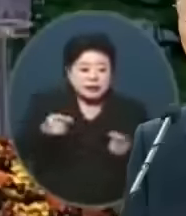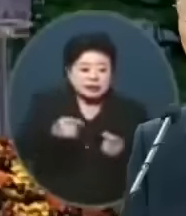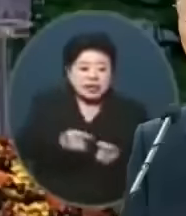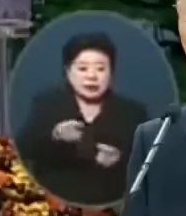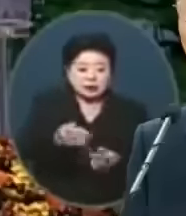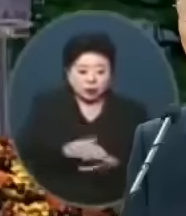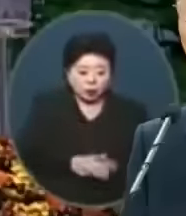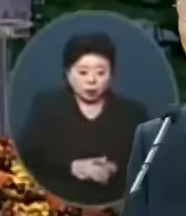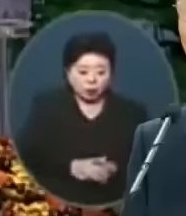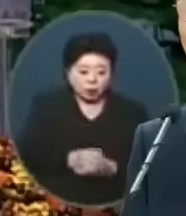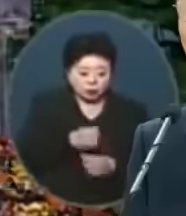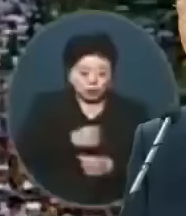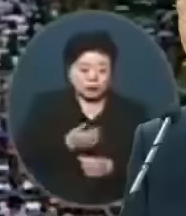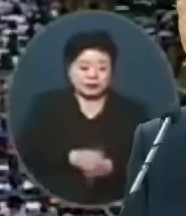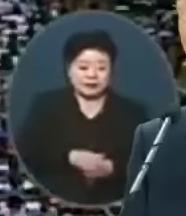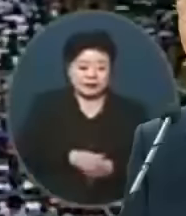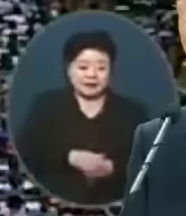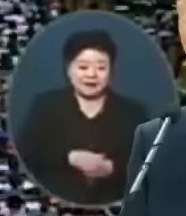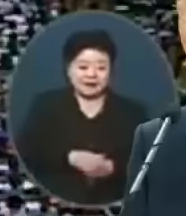것입니다.